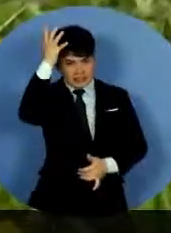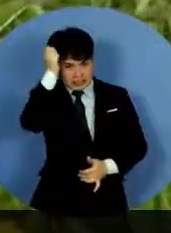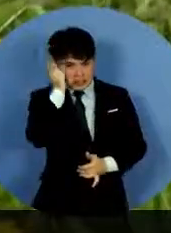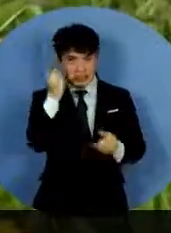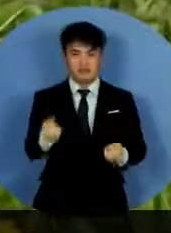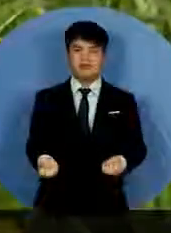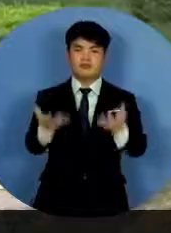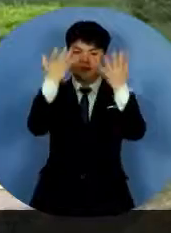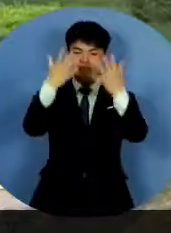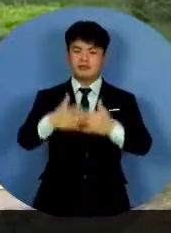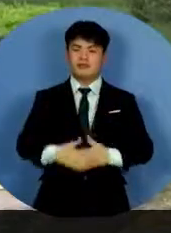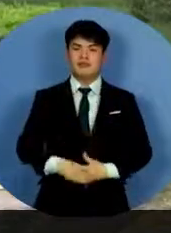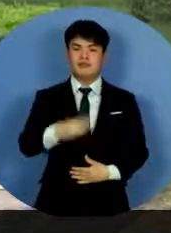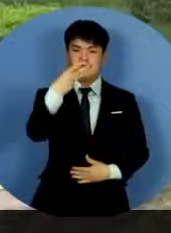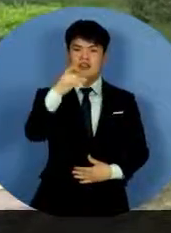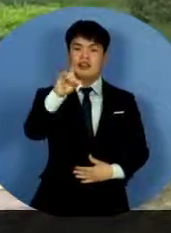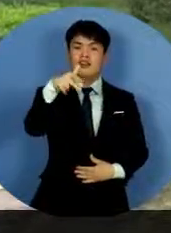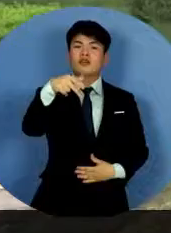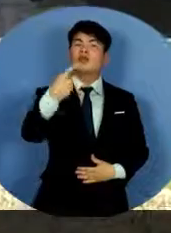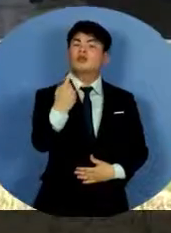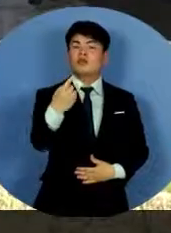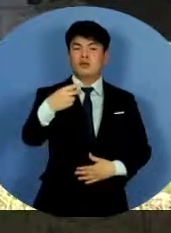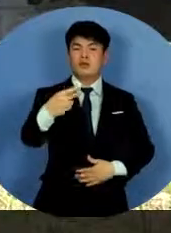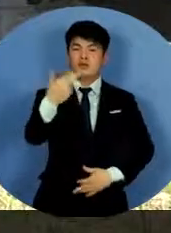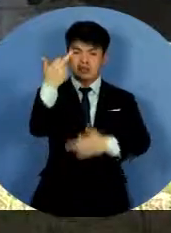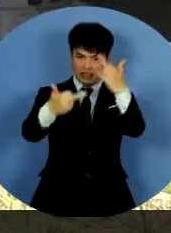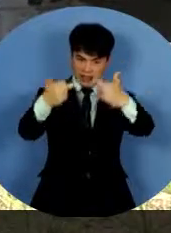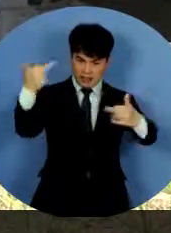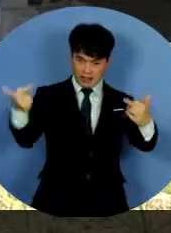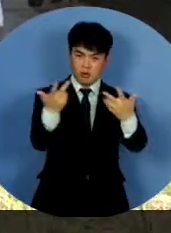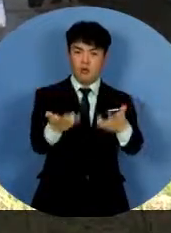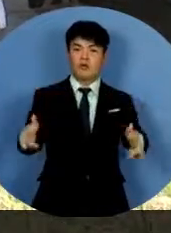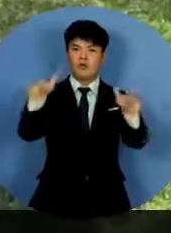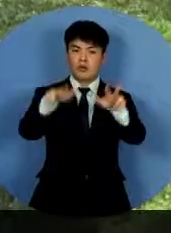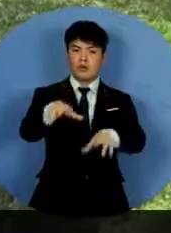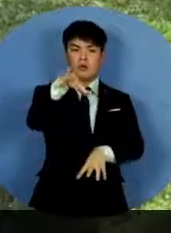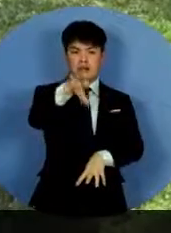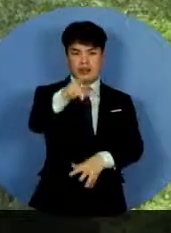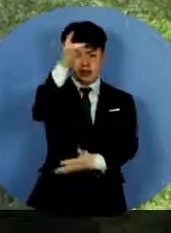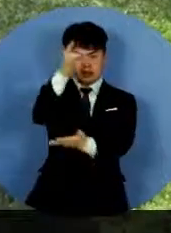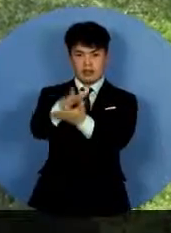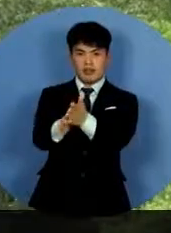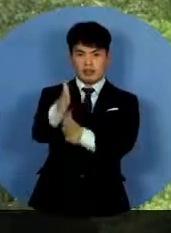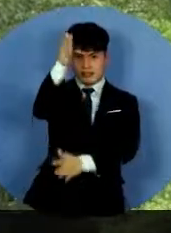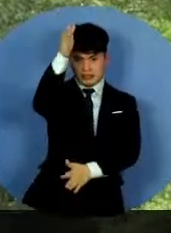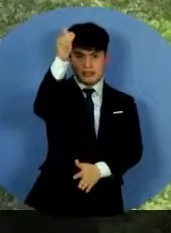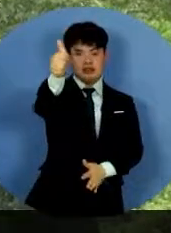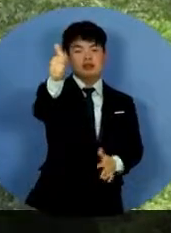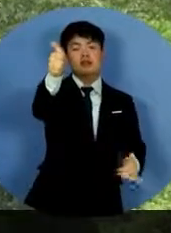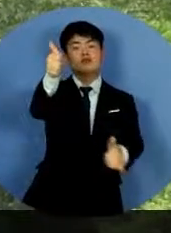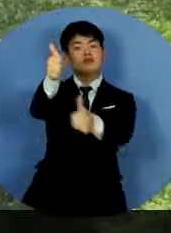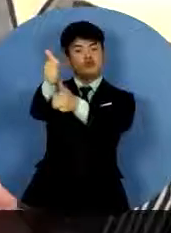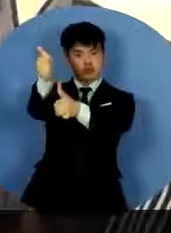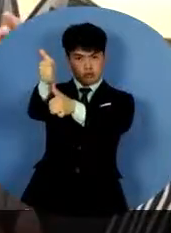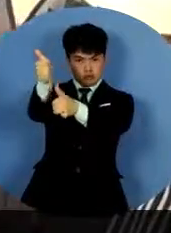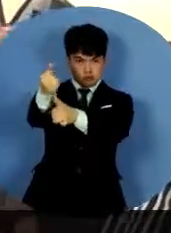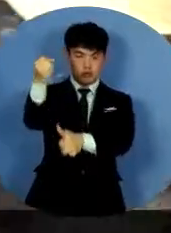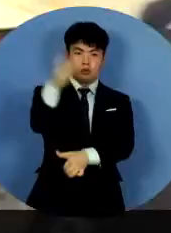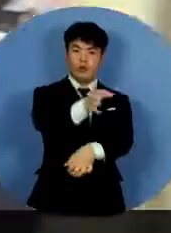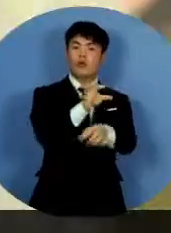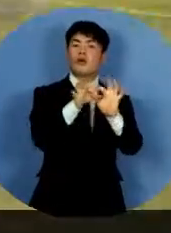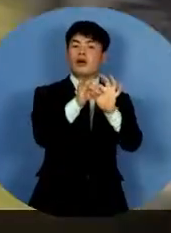열렸습니다. 이날 행사는 태조산공원 내에 위치한 천안인의 상에서 이필영 부시장과 국가유공자,